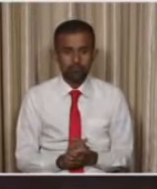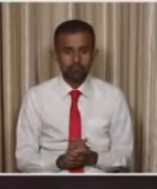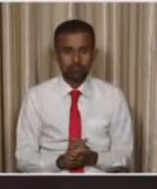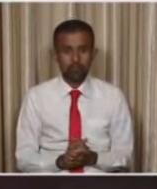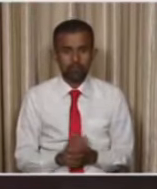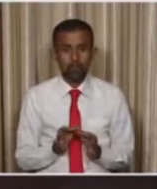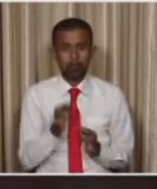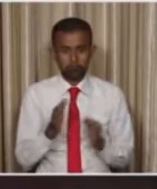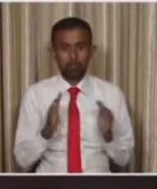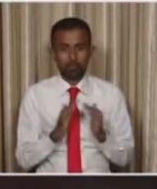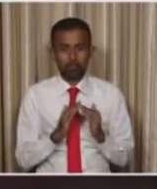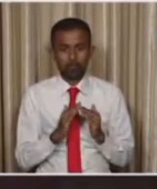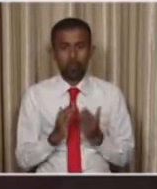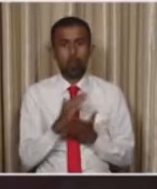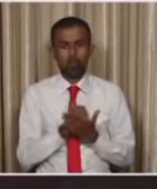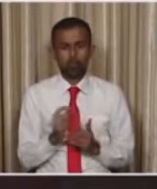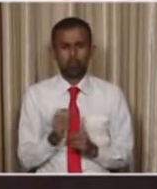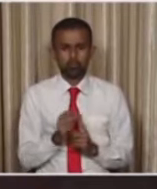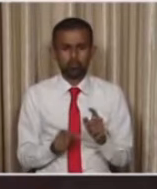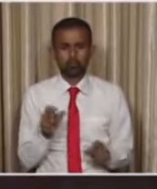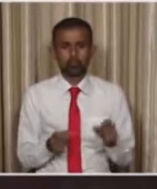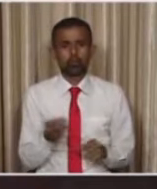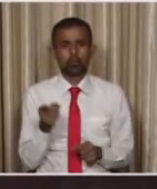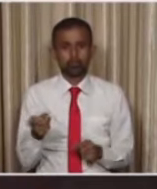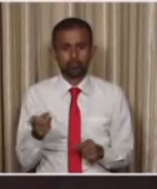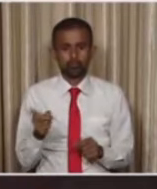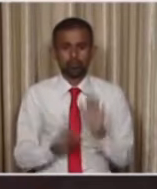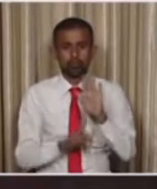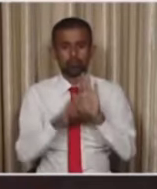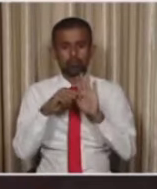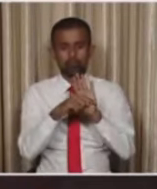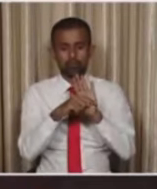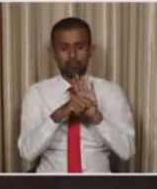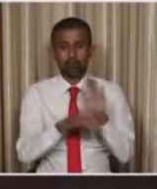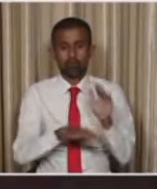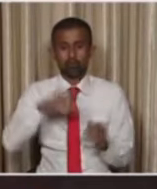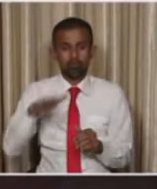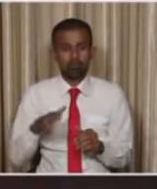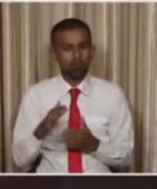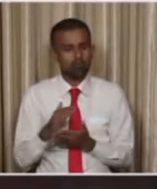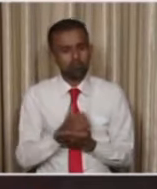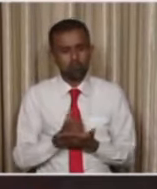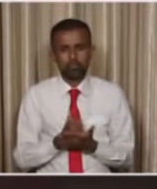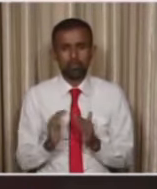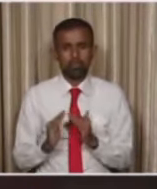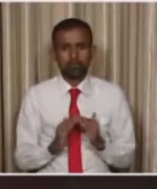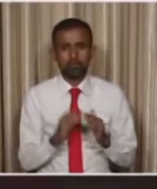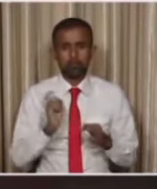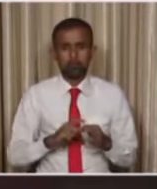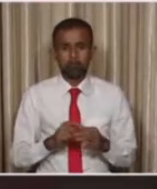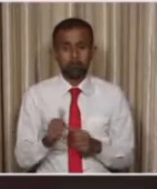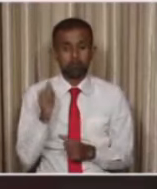ගම්මුදාව. ඒ හැම දෙයක්ම කරේ දුප්පත් මිනිස්සුන්ට. අපේ මන්තුමා උතුරු නැගෙනහිර කඳුකරේ මුළු සමස්ත රටේම නිවාස ප්‍රශ්නේ ඒවකට